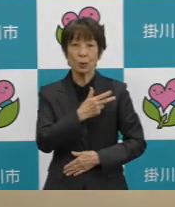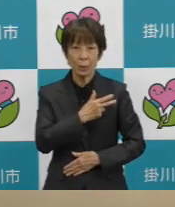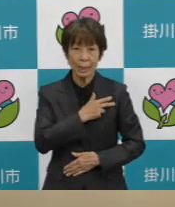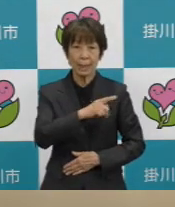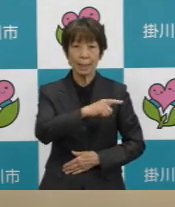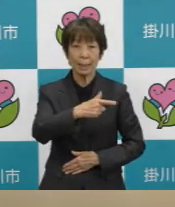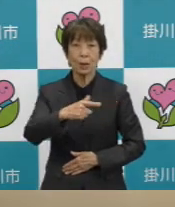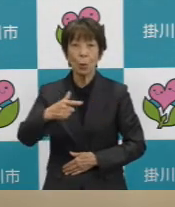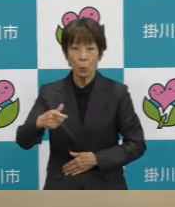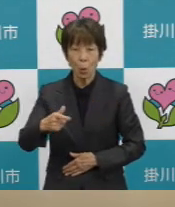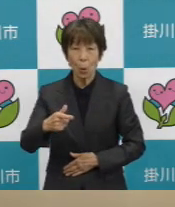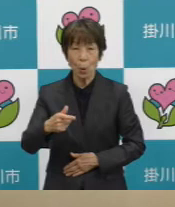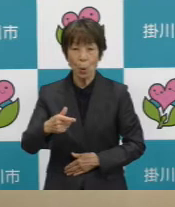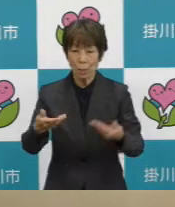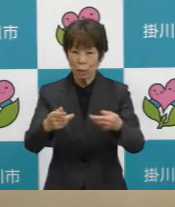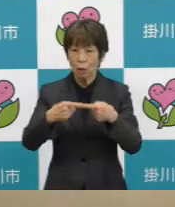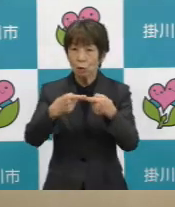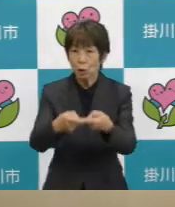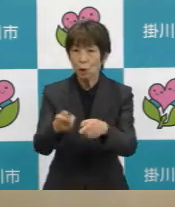等就職応援、